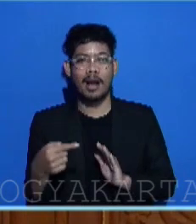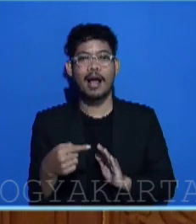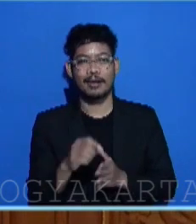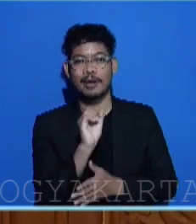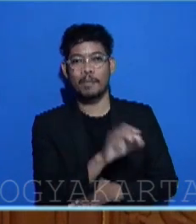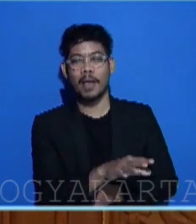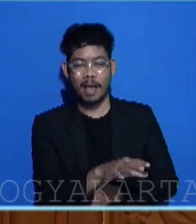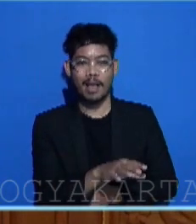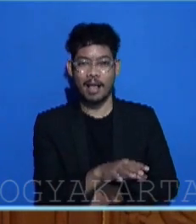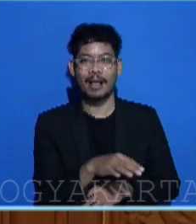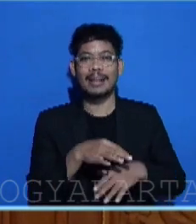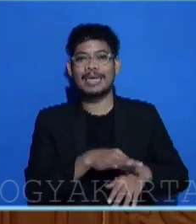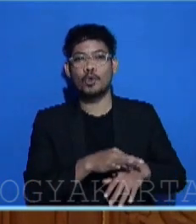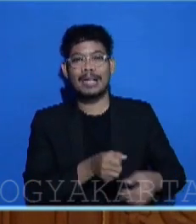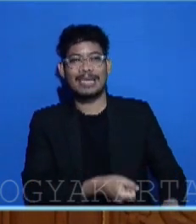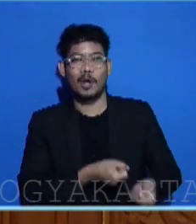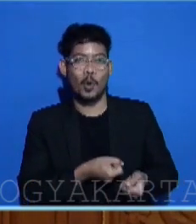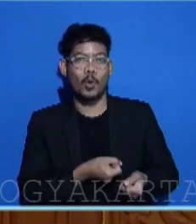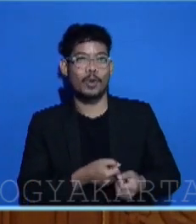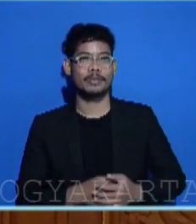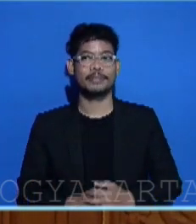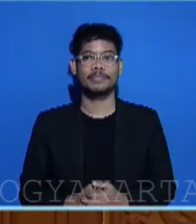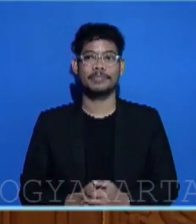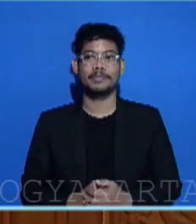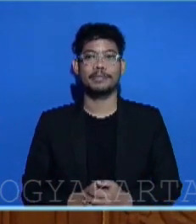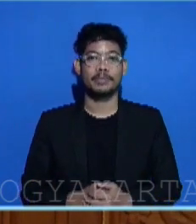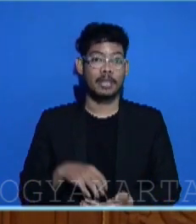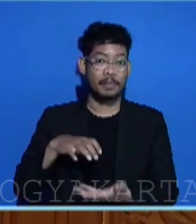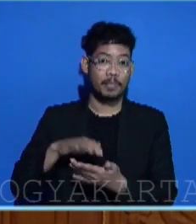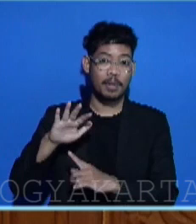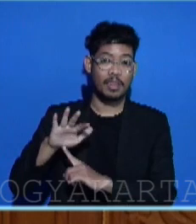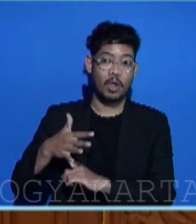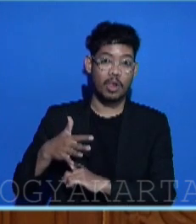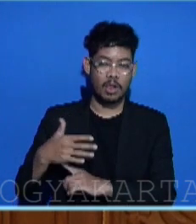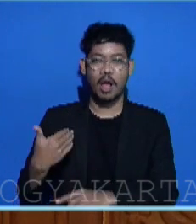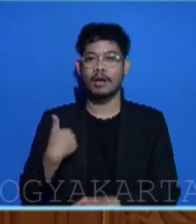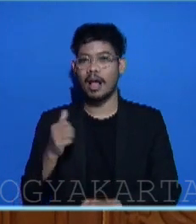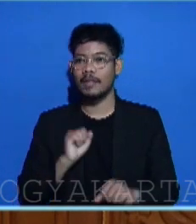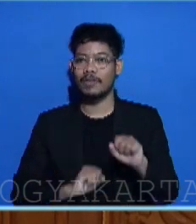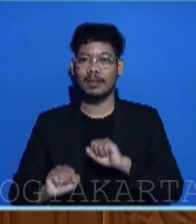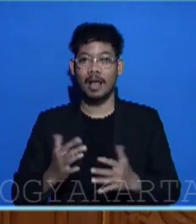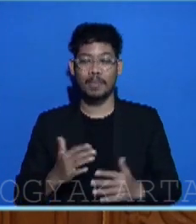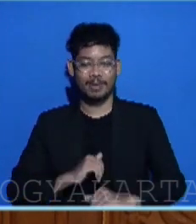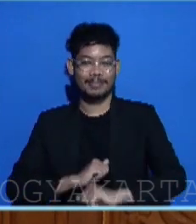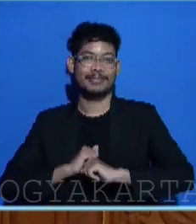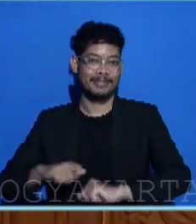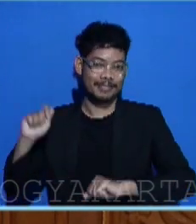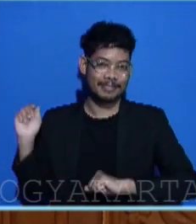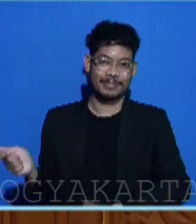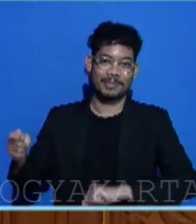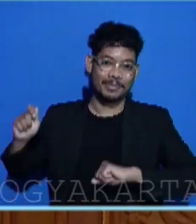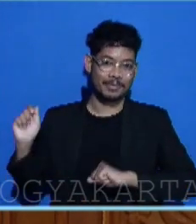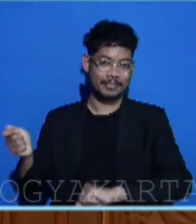Kelurahan girirejo Imogiri Bantul wonten Sunggal kesenian tradisional Jathilan kreasi Engkang kasebat Doger